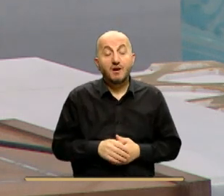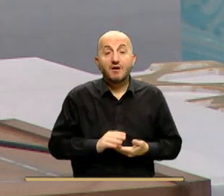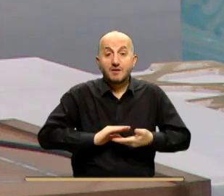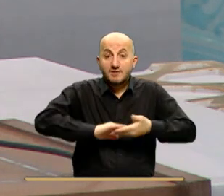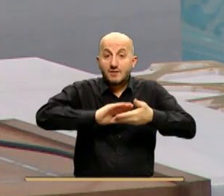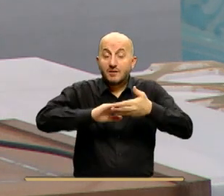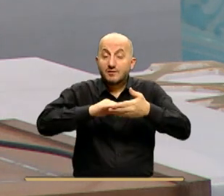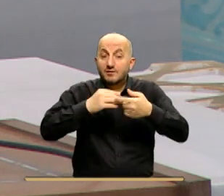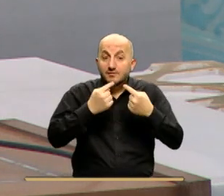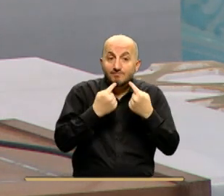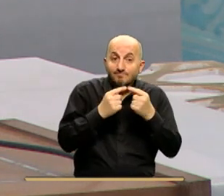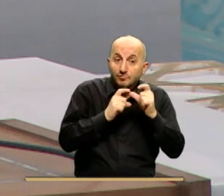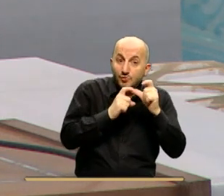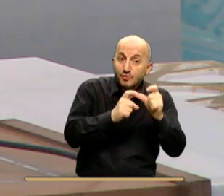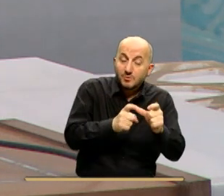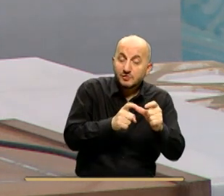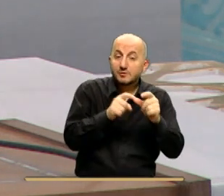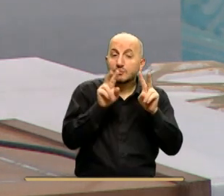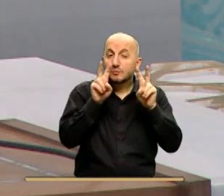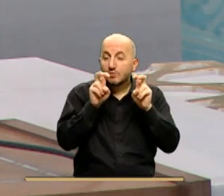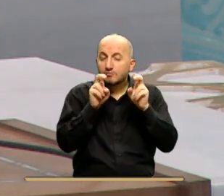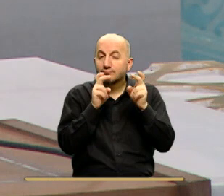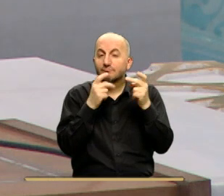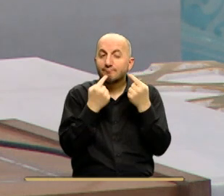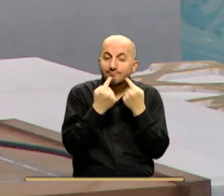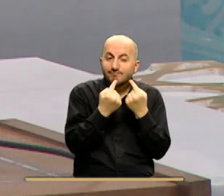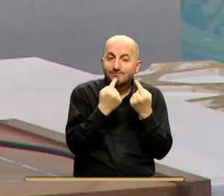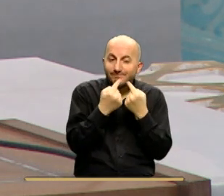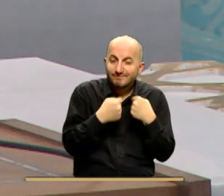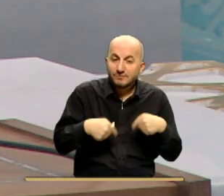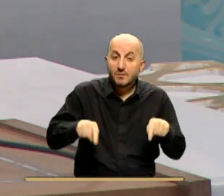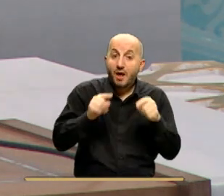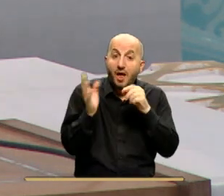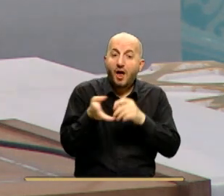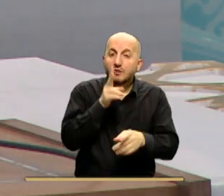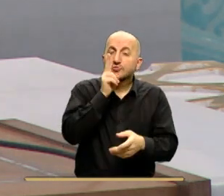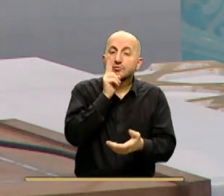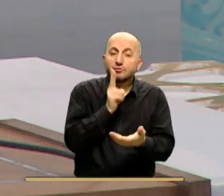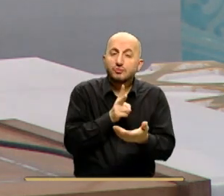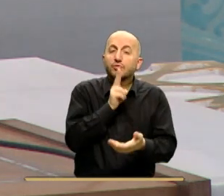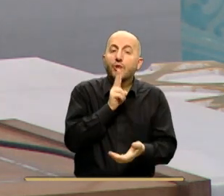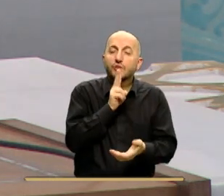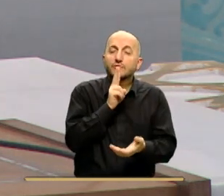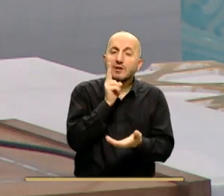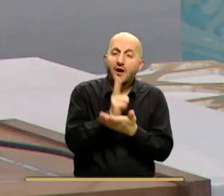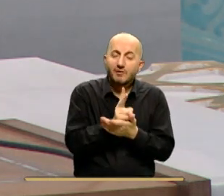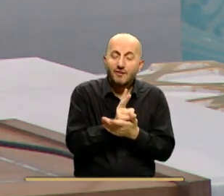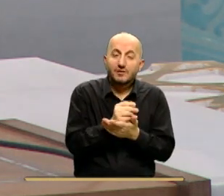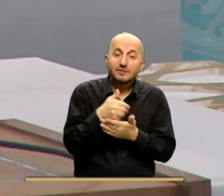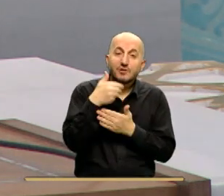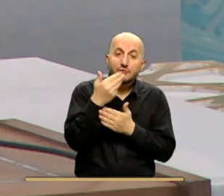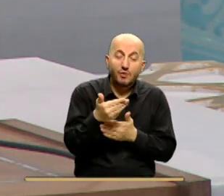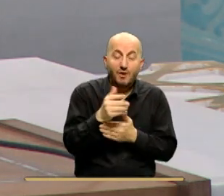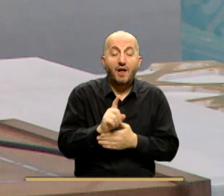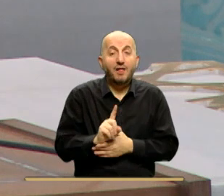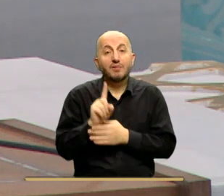arkadaşlarına danışmasını, onlarla bu konuları tartışıp en son karar verdikten sonra